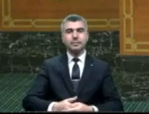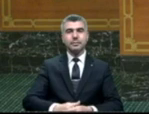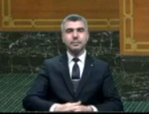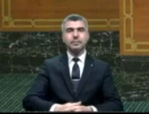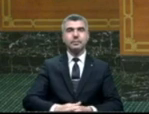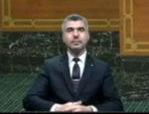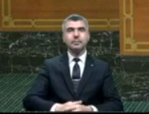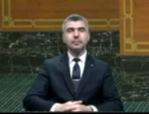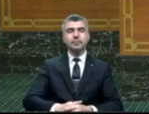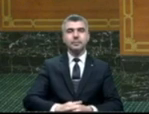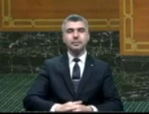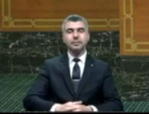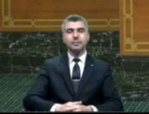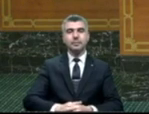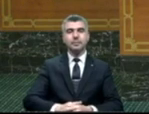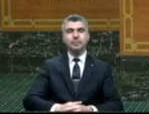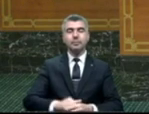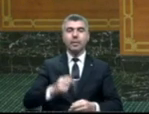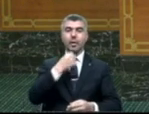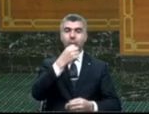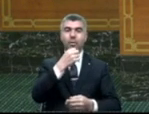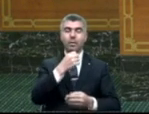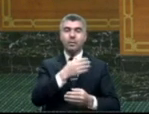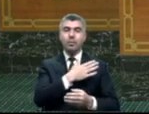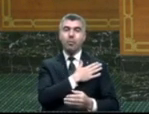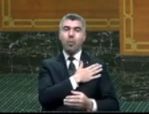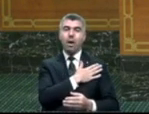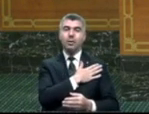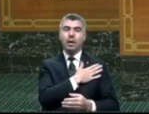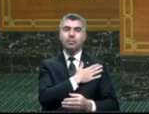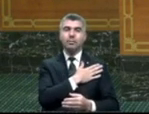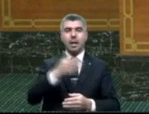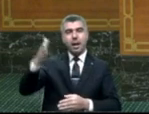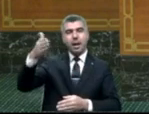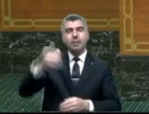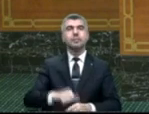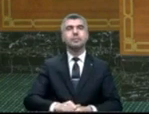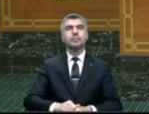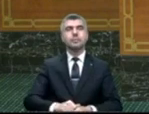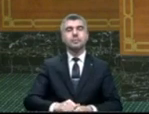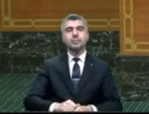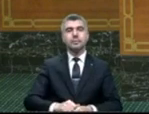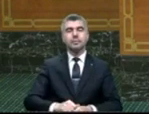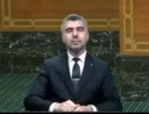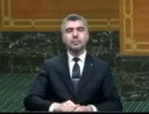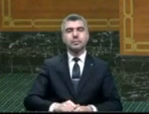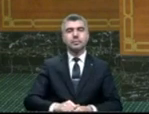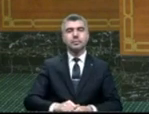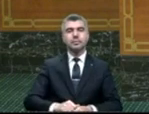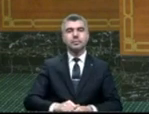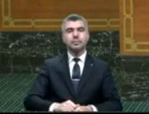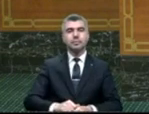تفضلوا بسم الله. يلا بسم الله. النشيد الوطني. من بيت الأحرار